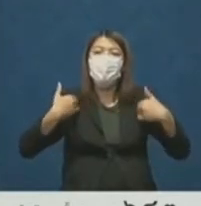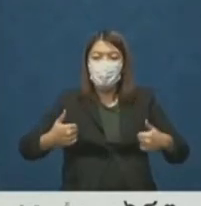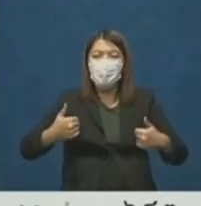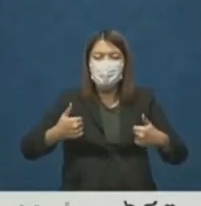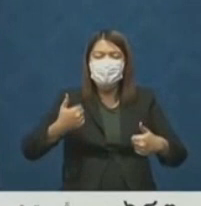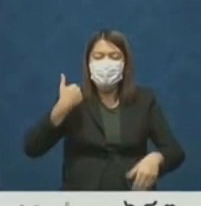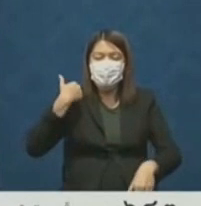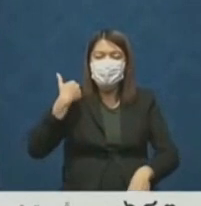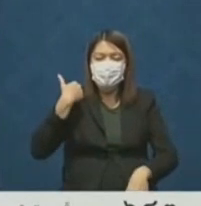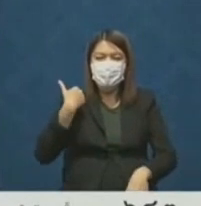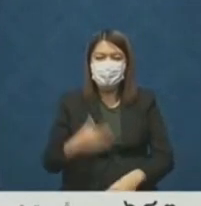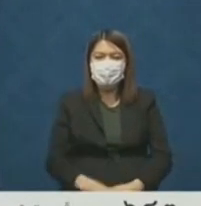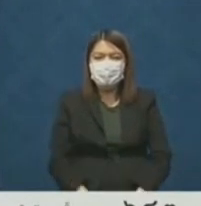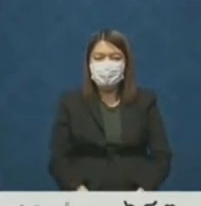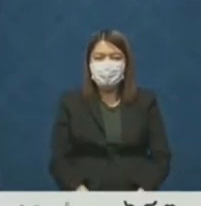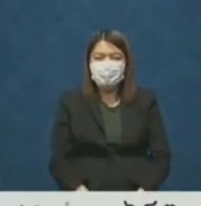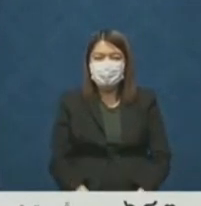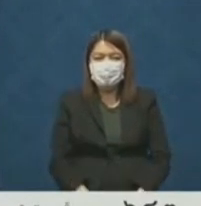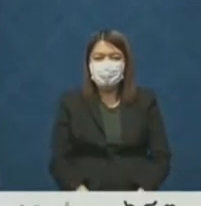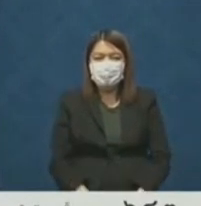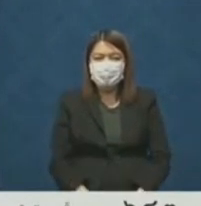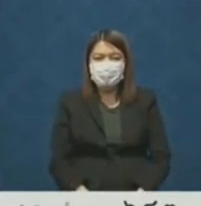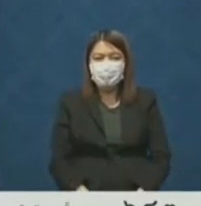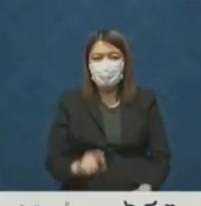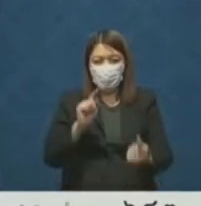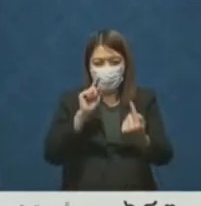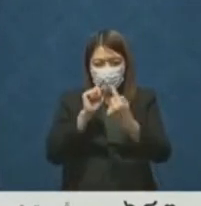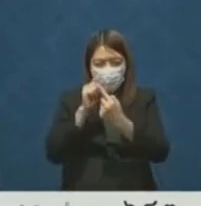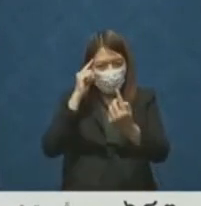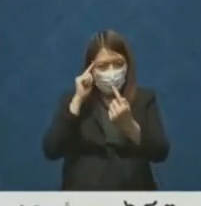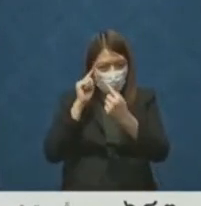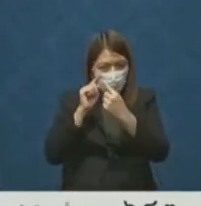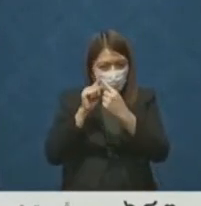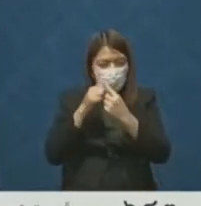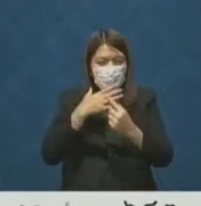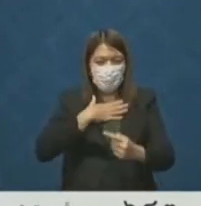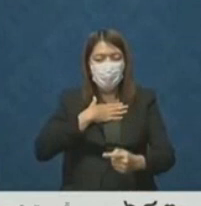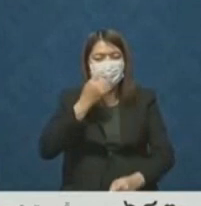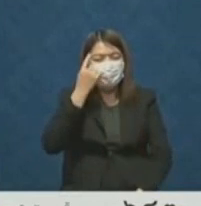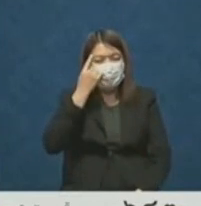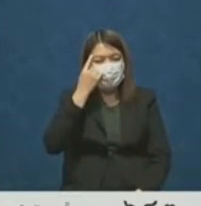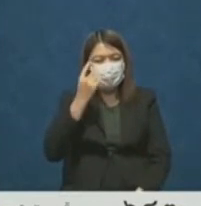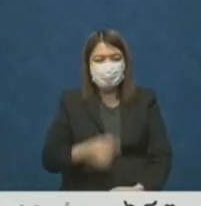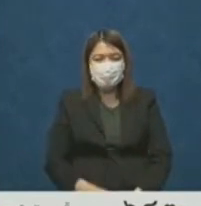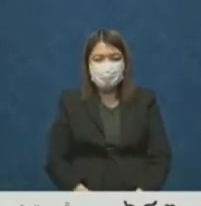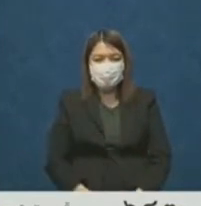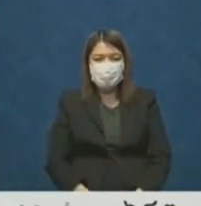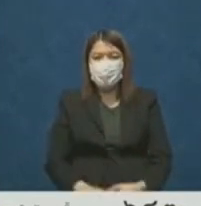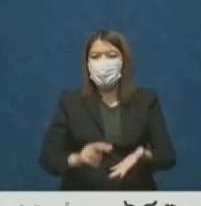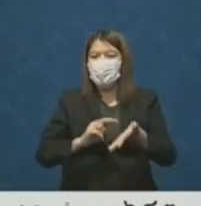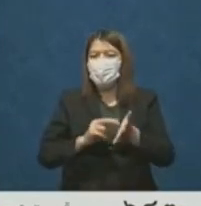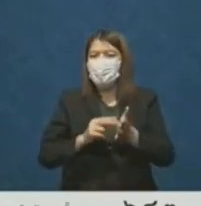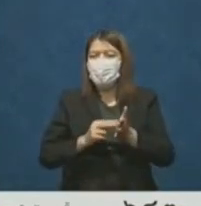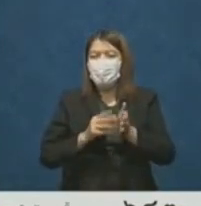าสุกซึ่งส่วนหนึ่งก็มีอยู่แล้วเพราะฉะนั้นเพื่อตอบโจทย์วัตถุประสงค์เนี่ยผมคิดว่ามันอาจ